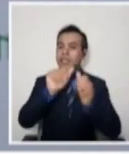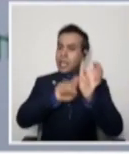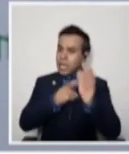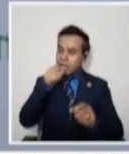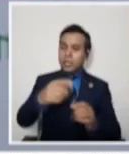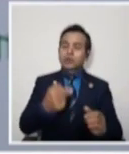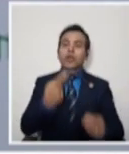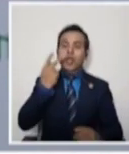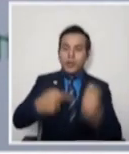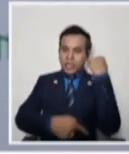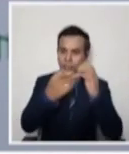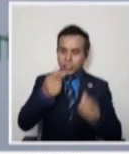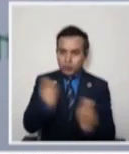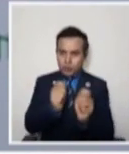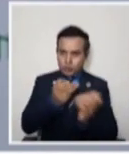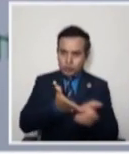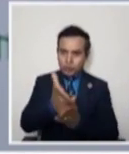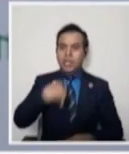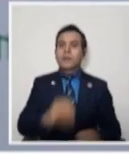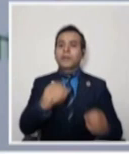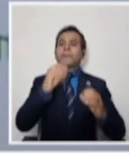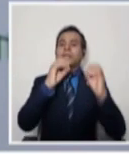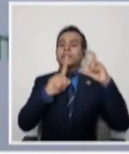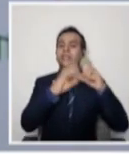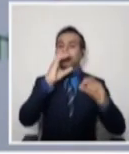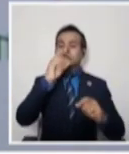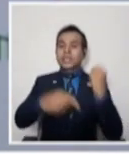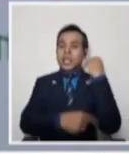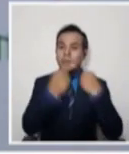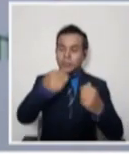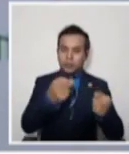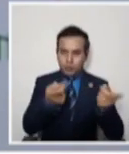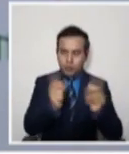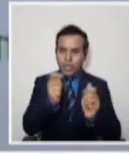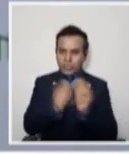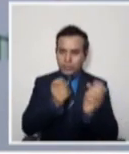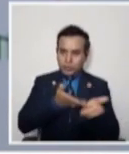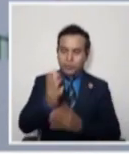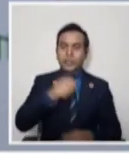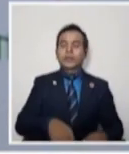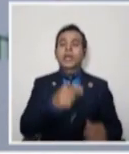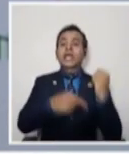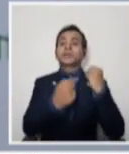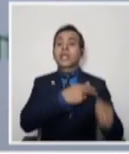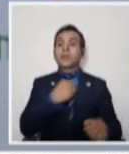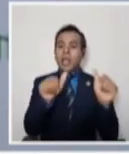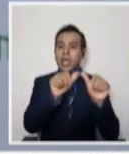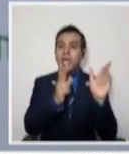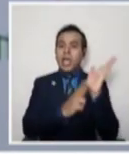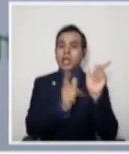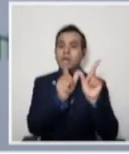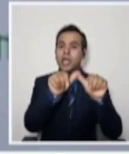মেডিকেল কলেজ দ্রুতই কাজ শুরু করবেন। হয়তো আজকে এটা উদ্বোধন হচ্ছে এবং হোলি ফ্যামিলি রেড ক্রিসেন্ট মেডিকেল কলেজ